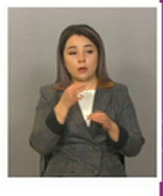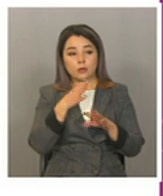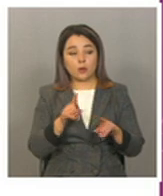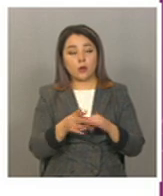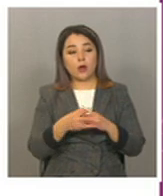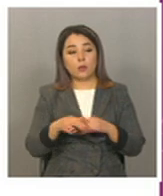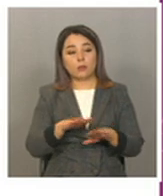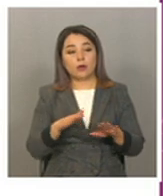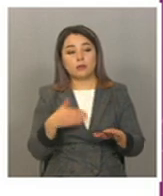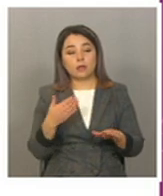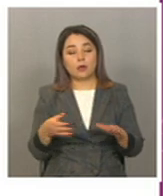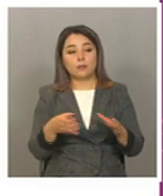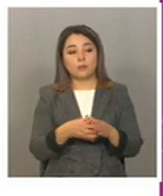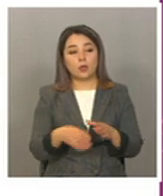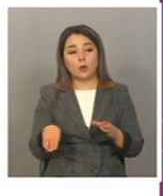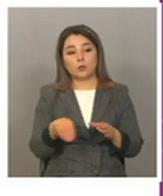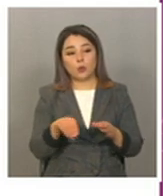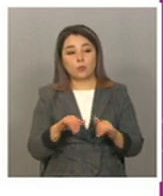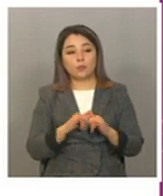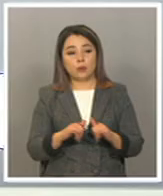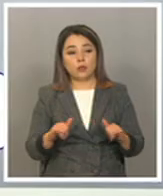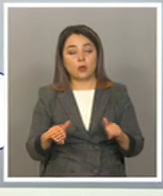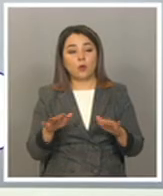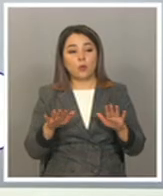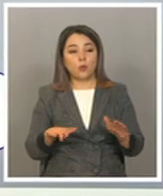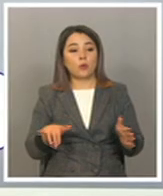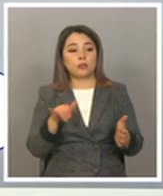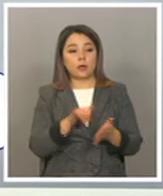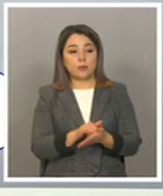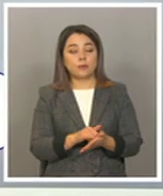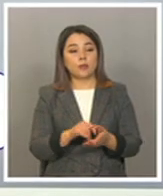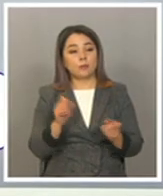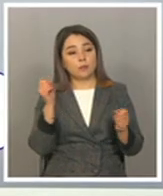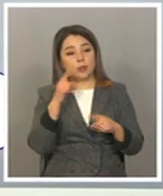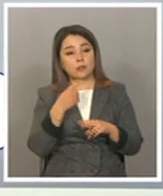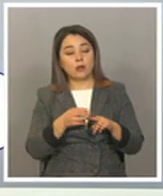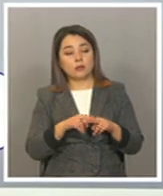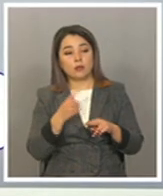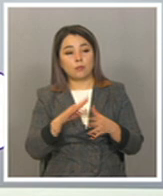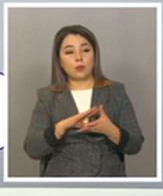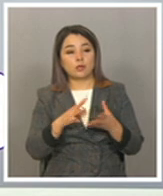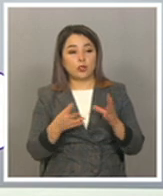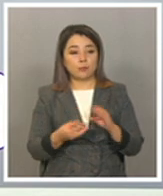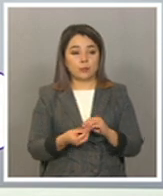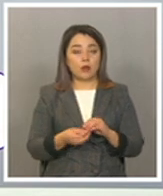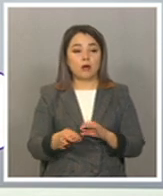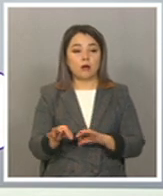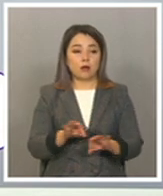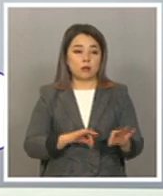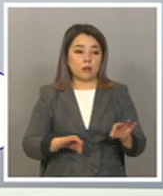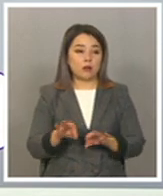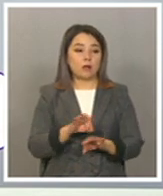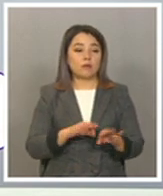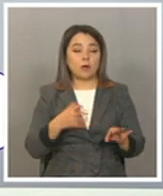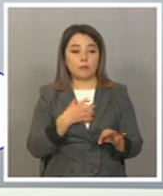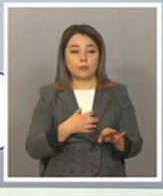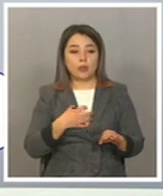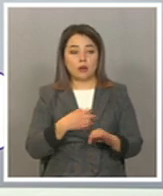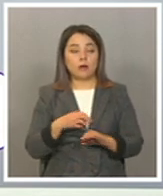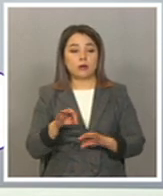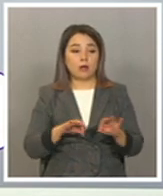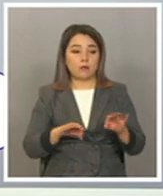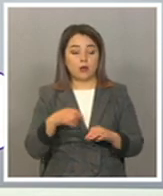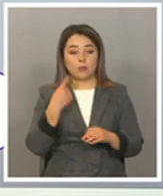аумақтағы топырақтың кеңістіктік орналасуының белгілі бір масштабта картографиялық негізде графикалық